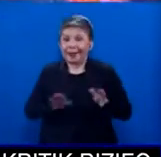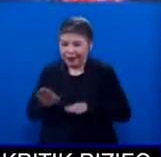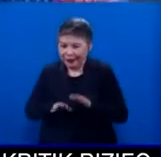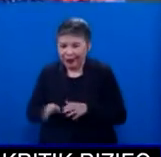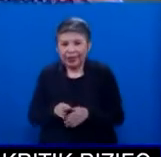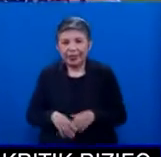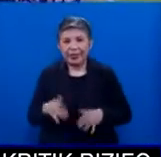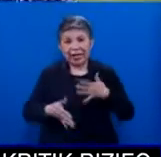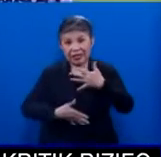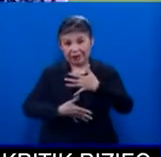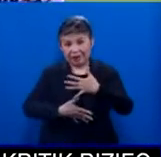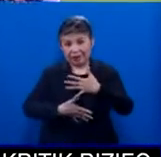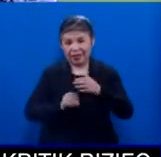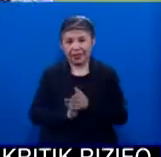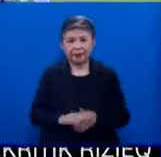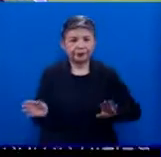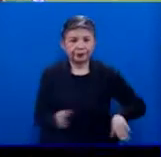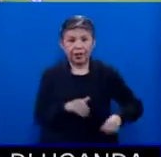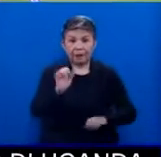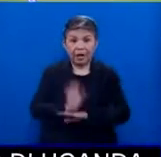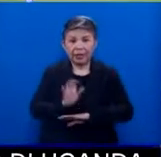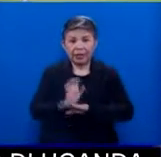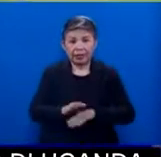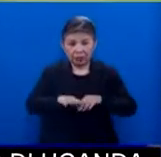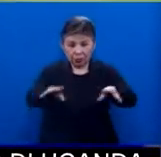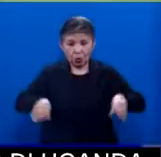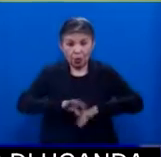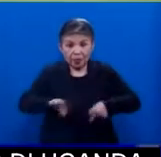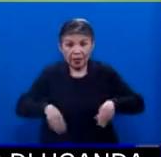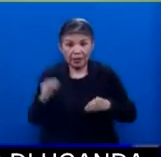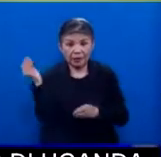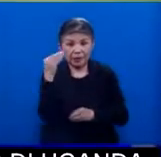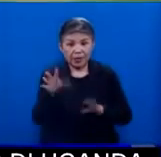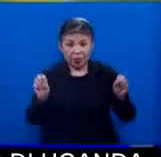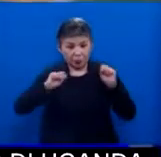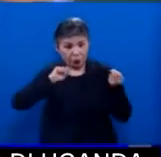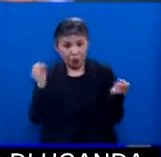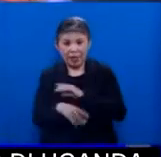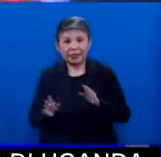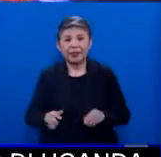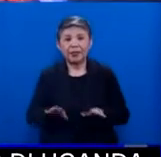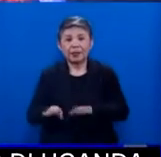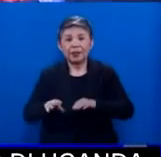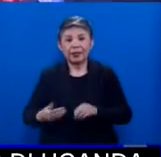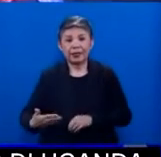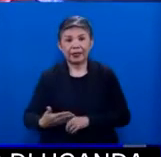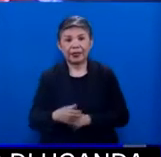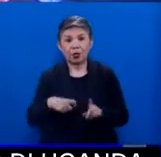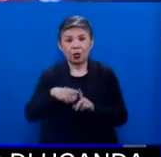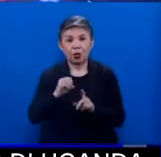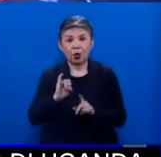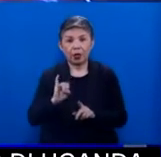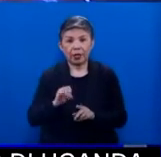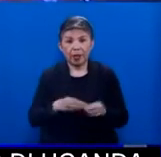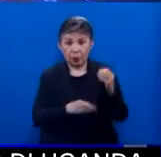asal El Salvador. Di Magetan, Jawa Timur, sebuah kolam renang di tempat wisata diubah menjadi kolam ikan koi dan pengelola bisa